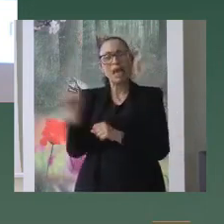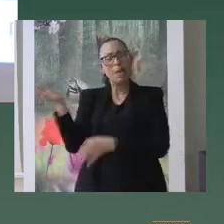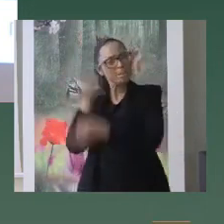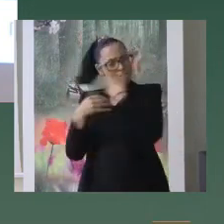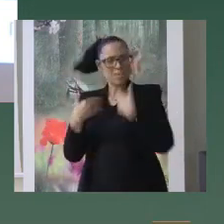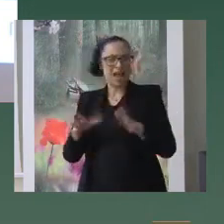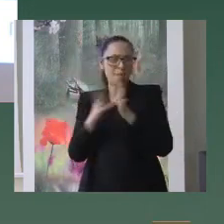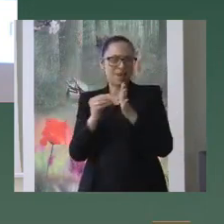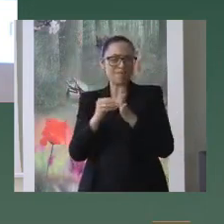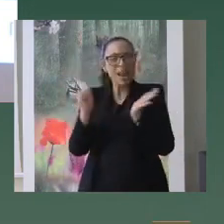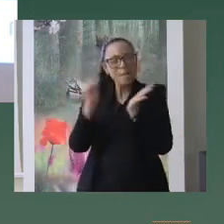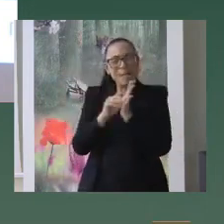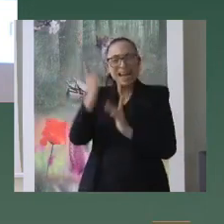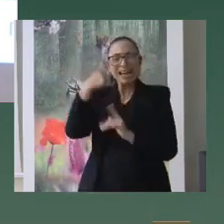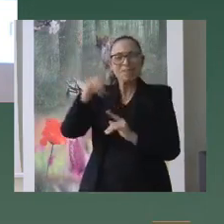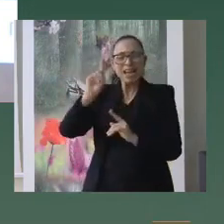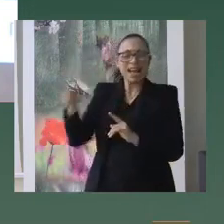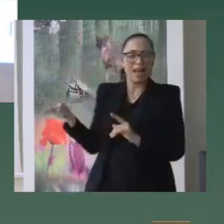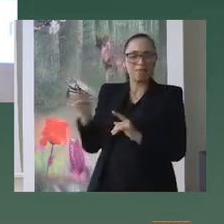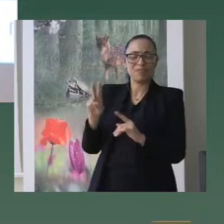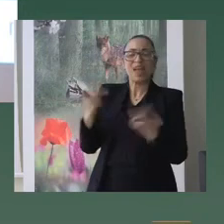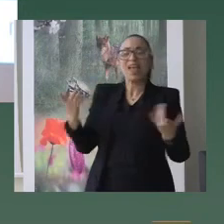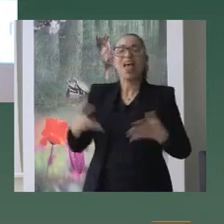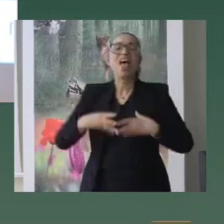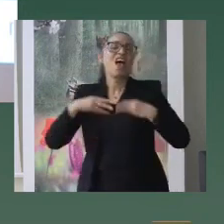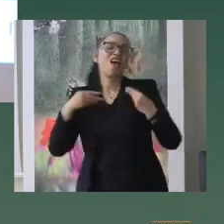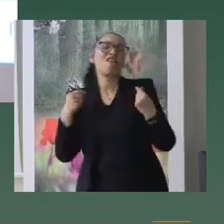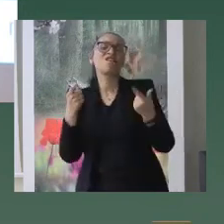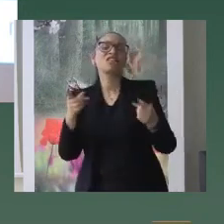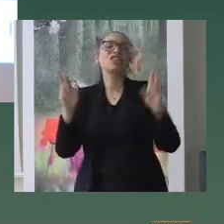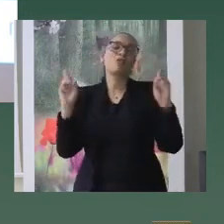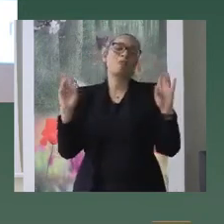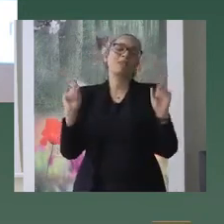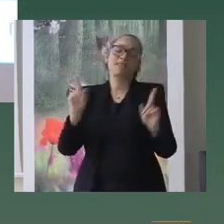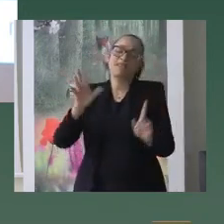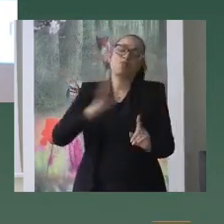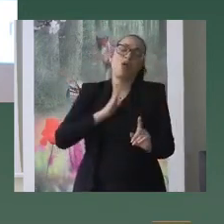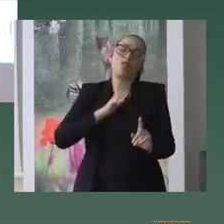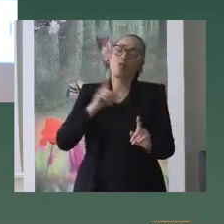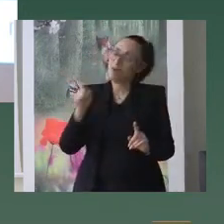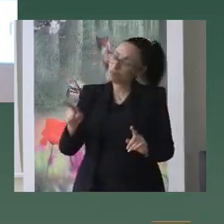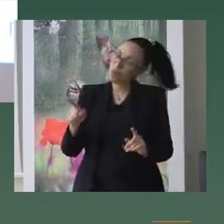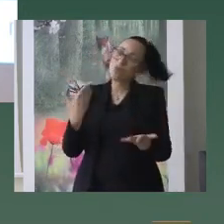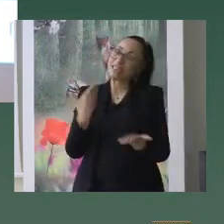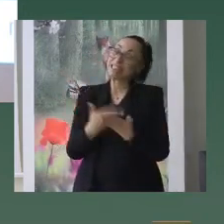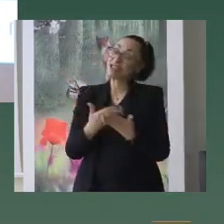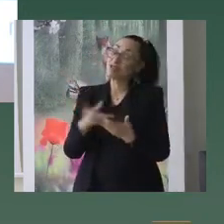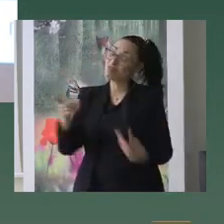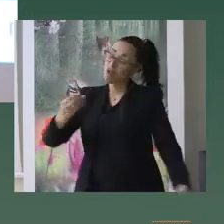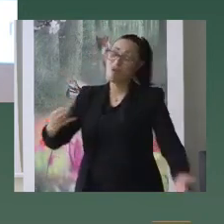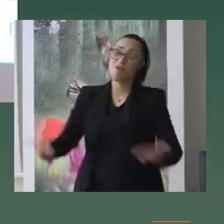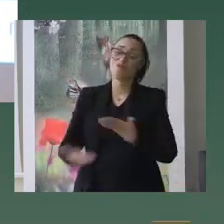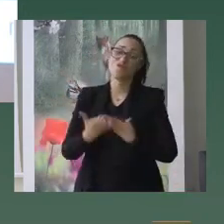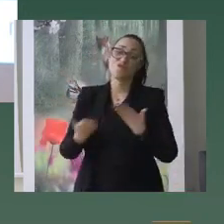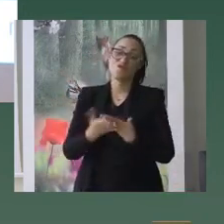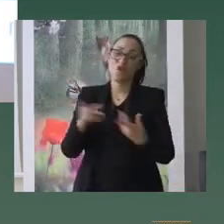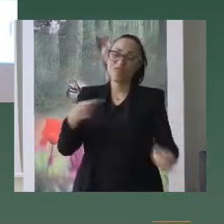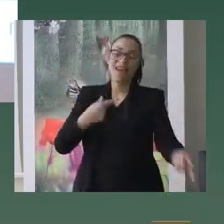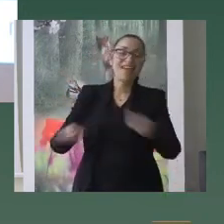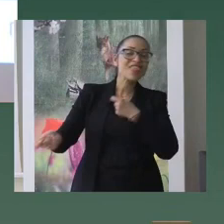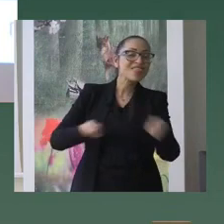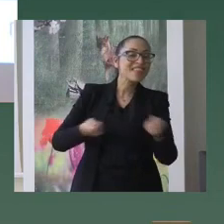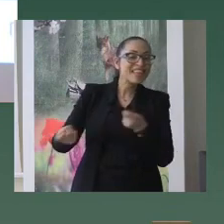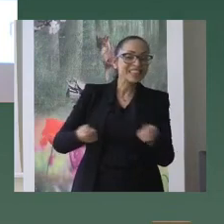έτσι να πείτε. Εντάξει, η ευαισθητοποίηση του πολίτη είναι πάντα ένα στοιχείο το οποίο βοηθά στο να πιεστεί η